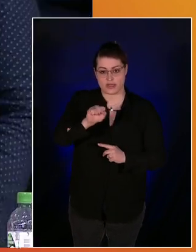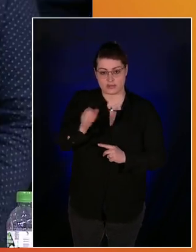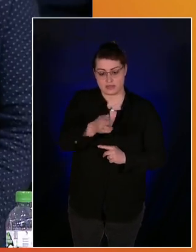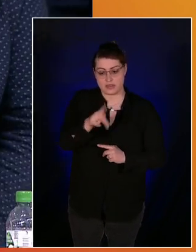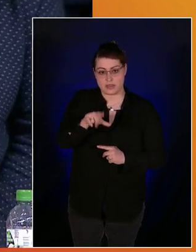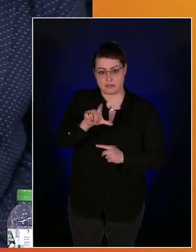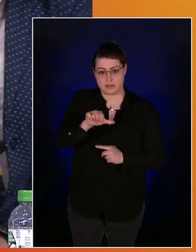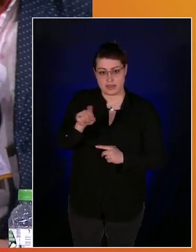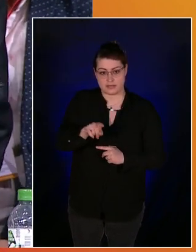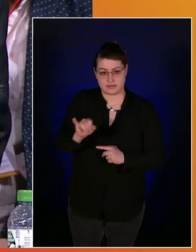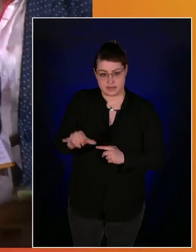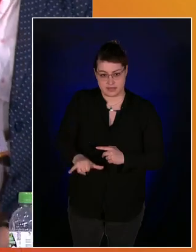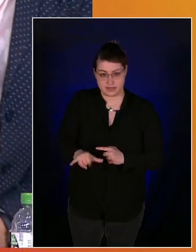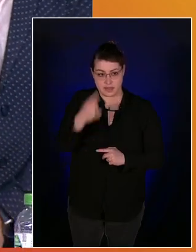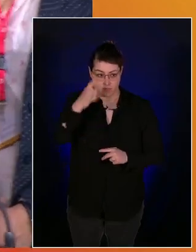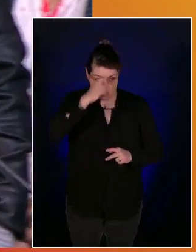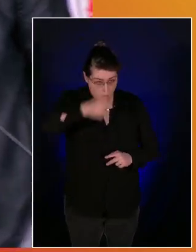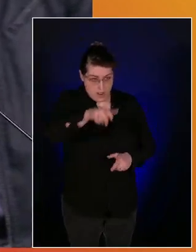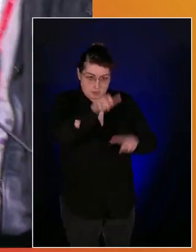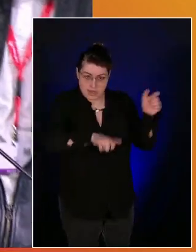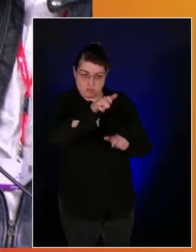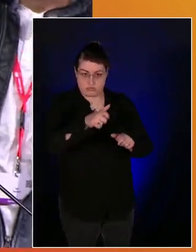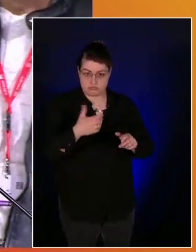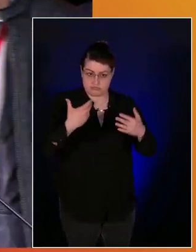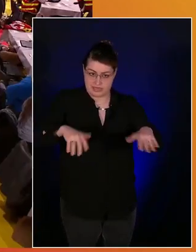voir l'hommage aux sortants.